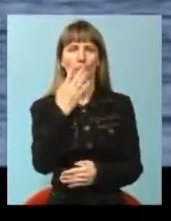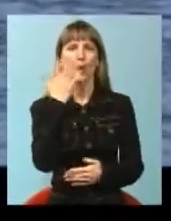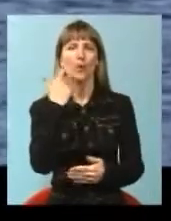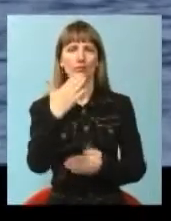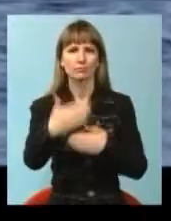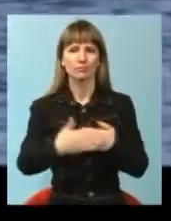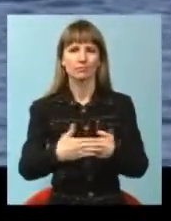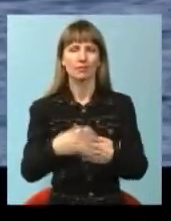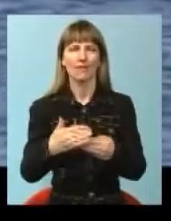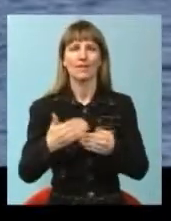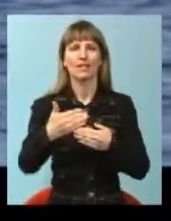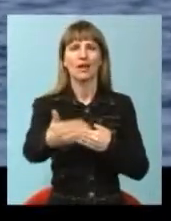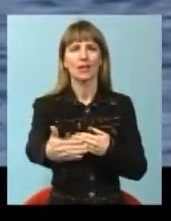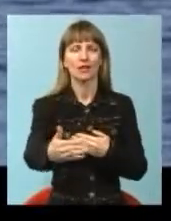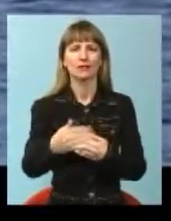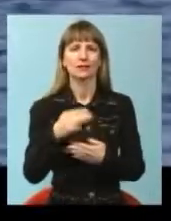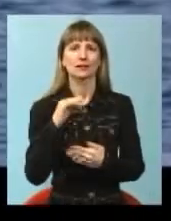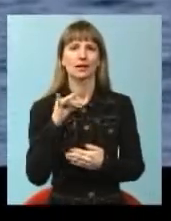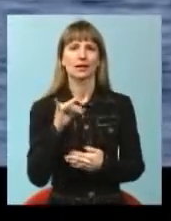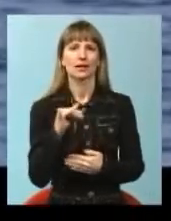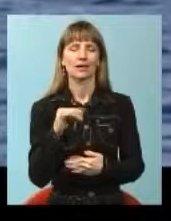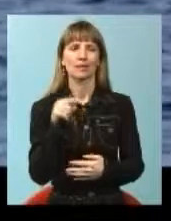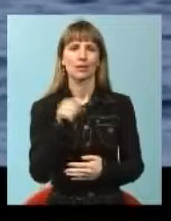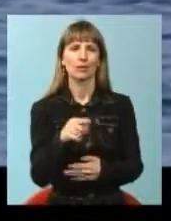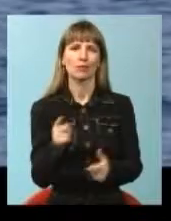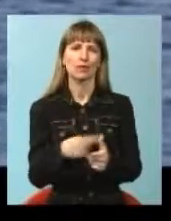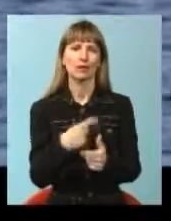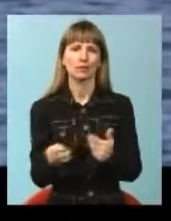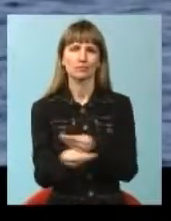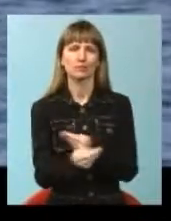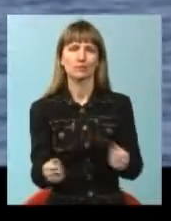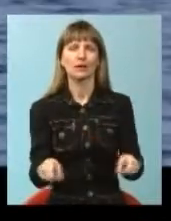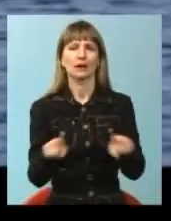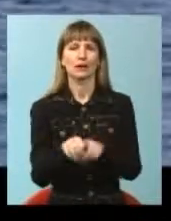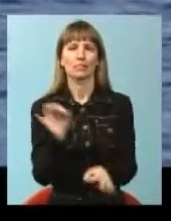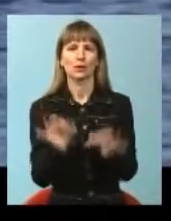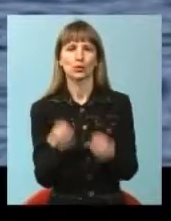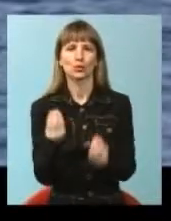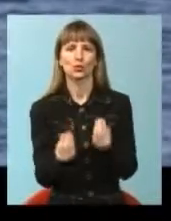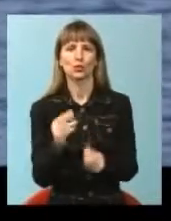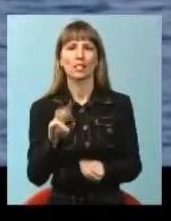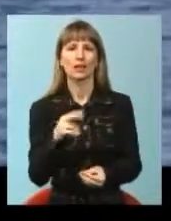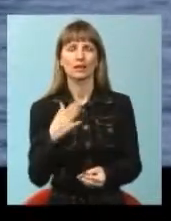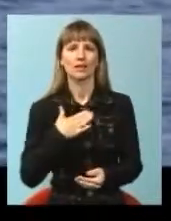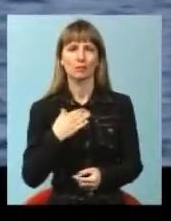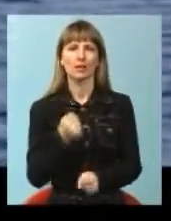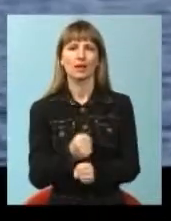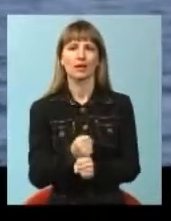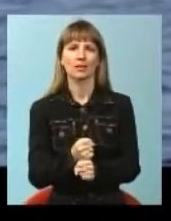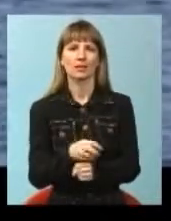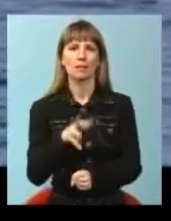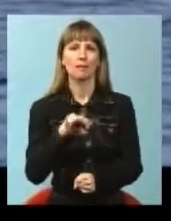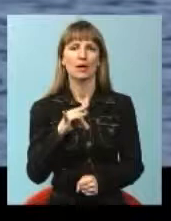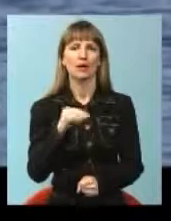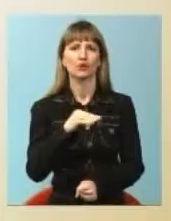ближче, вона віддаляється, а й поготів зовсім зникає. От так природа жартує над нами, влаштовуючи